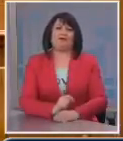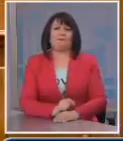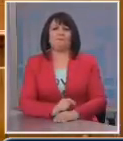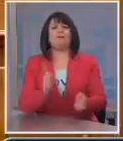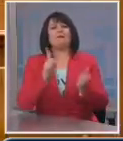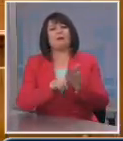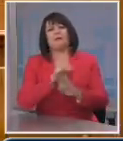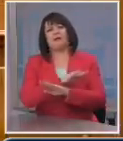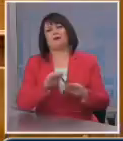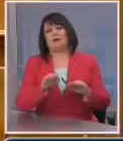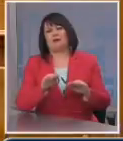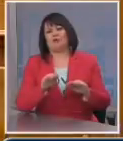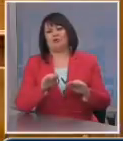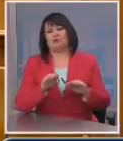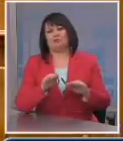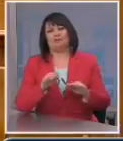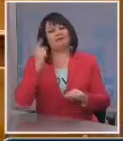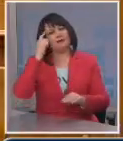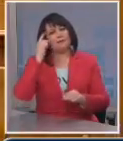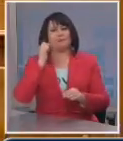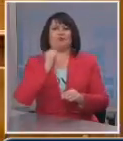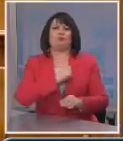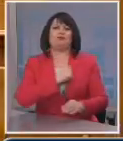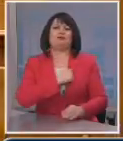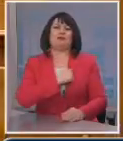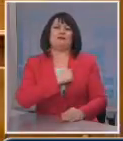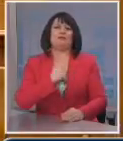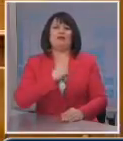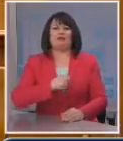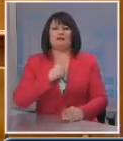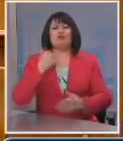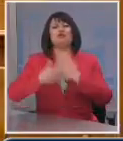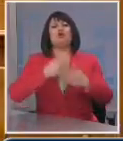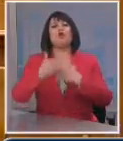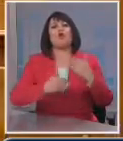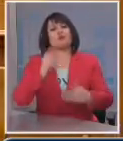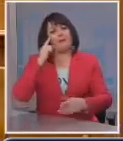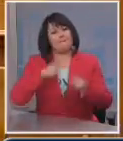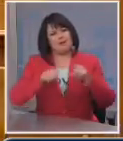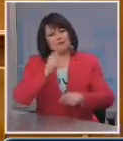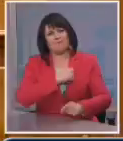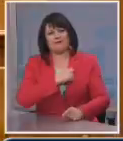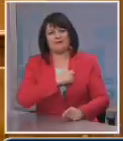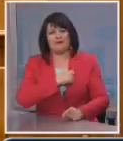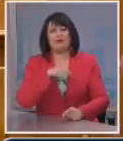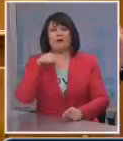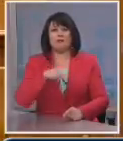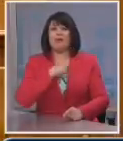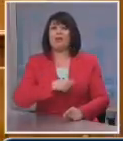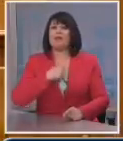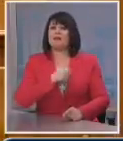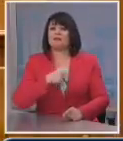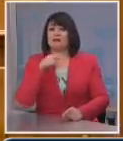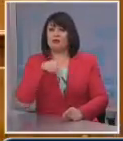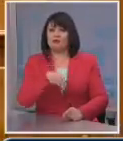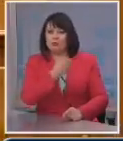να τελειώνουν και οι αντιλήψεις που κυριάρχησαν δυστυχώς για δεκαετίες στη χώρα μας. Αντιλήψεις οι οποίες δυστυχώς κορυφώθηκαν με τη